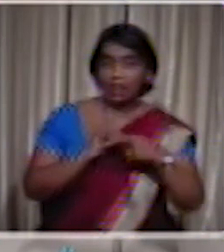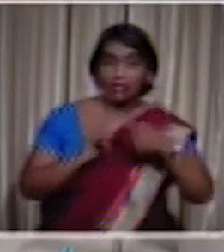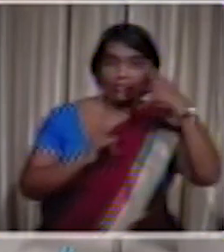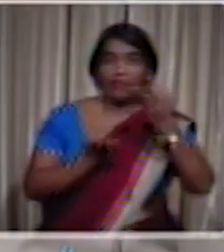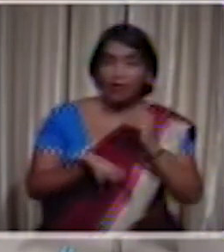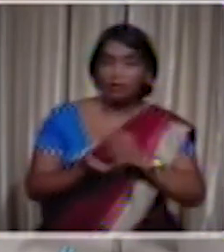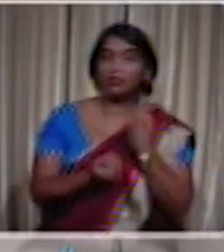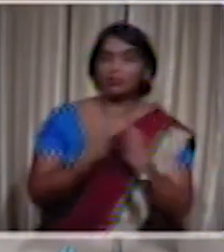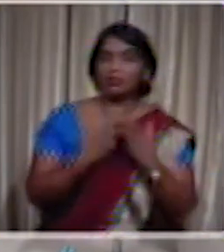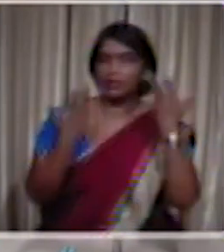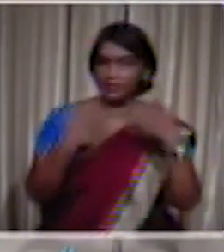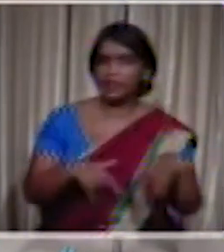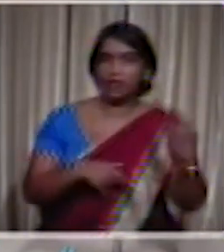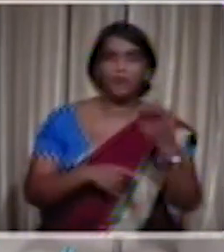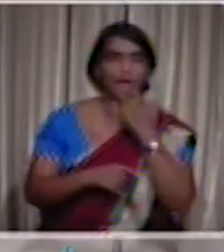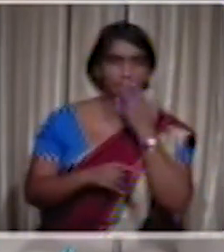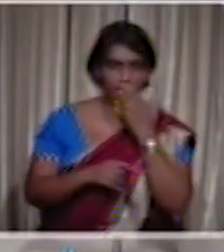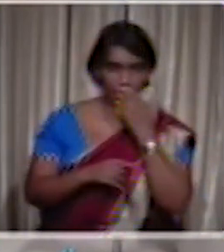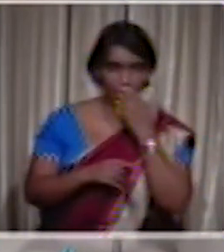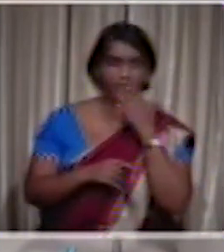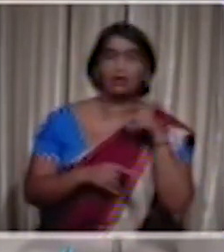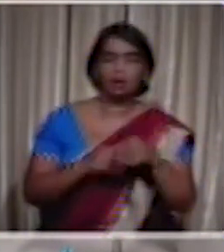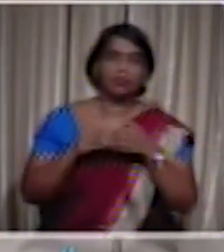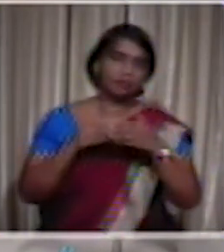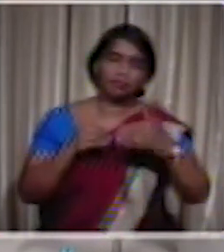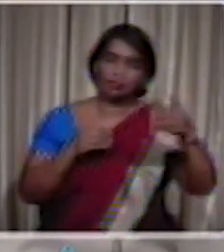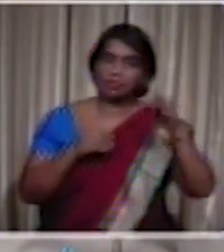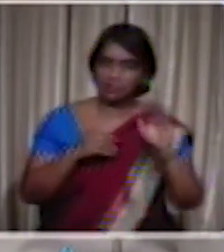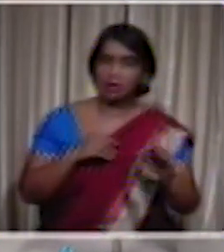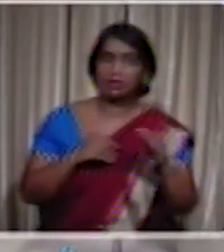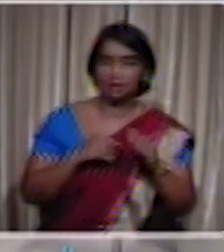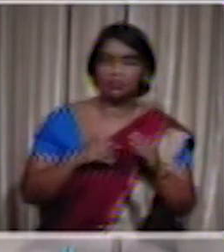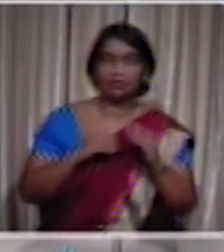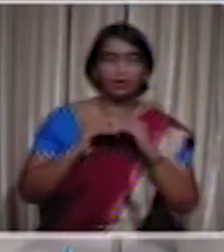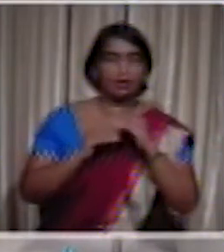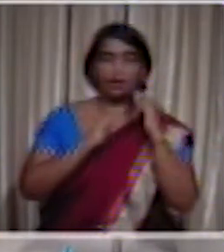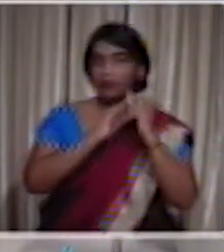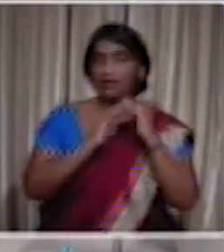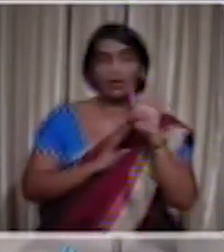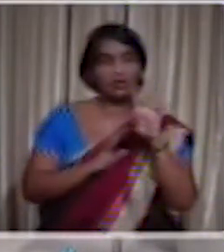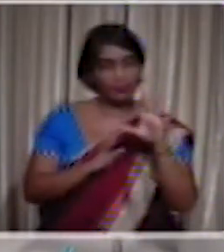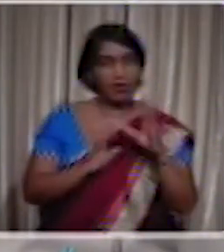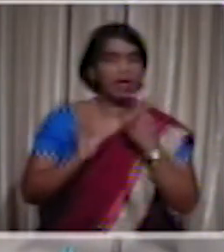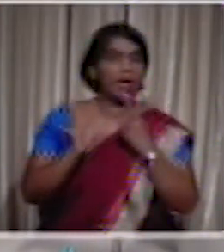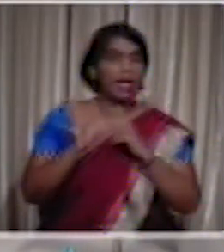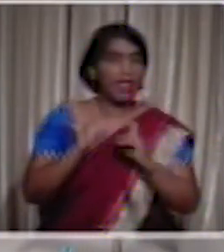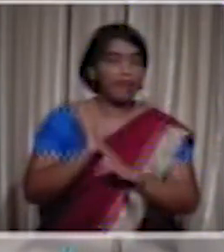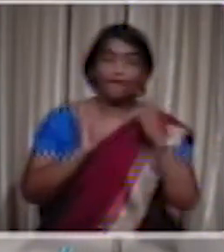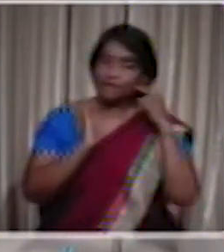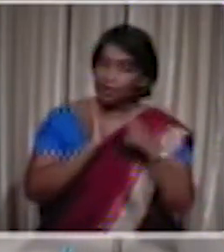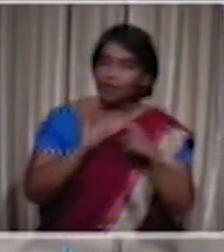ඒක අවසන් වෙන්නේ ලබන සඳුදා මේ ටිකේ යනවා ඒ මැදැස්සන 45ක ඒ වගේම උසස් පෙළ විභාගයත්